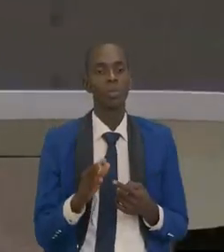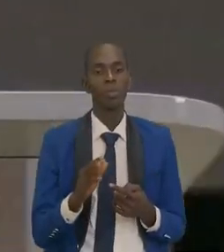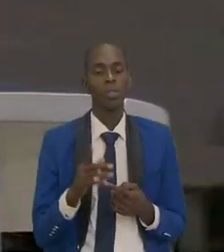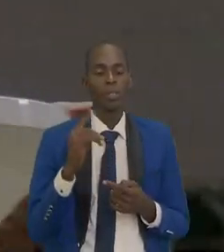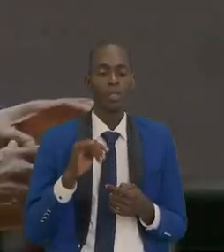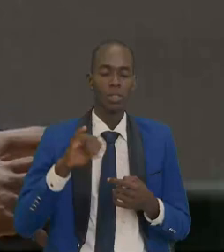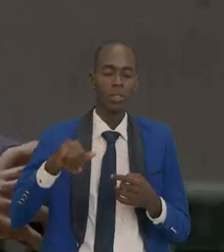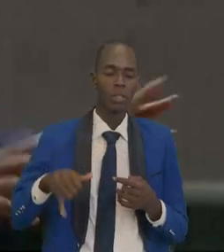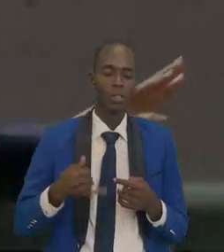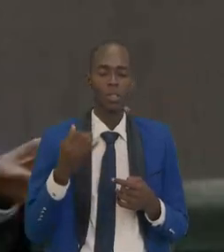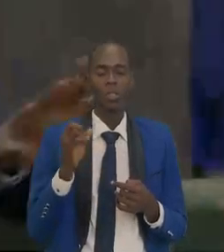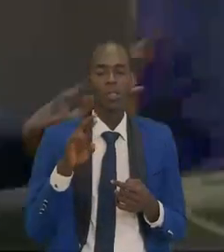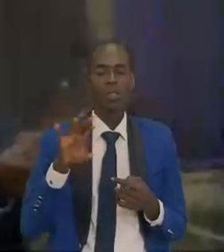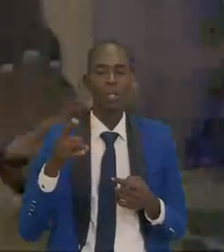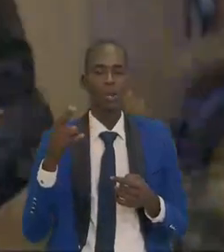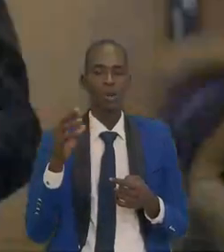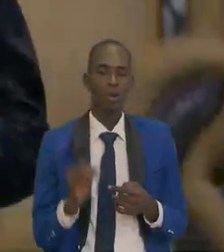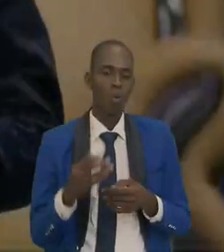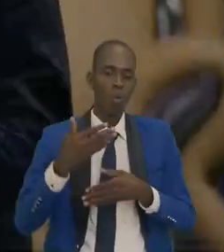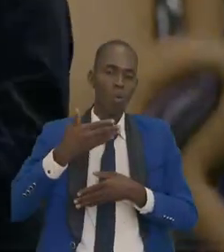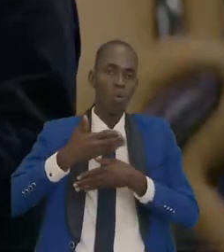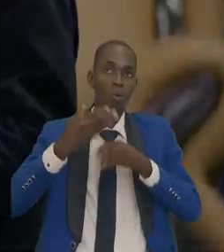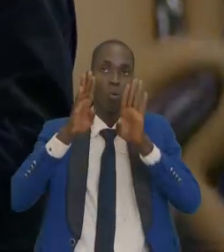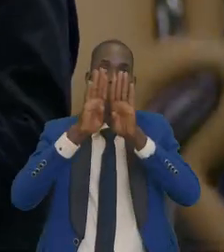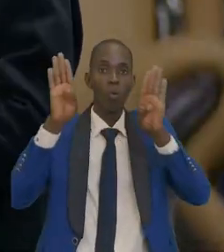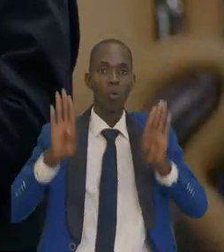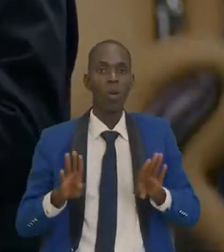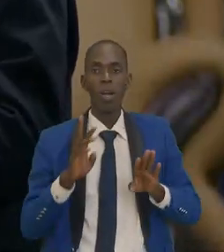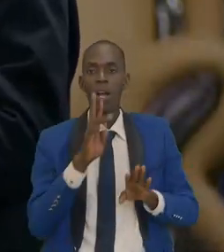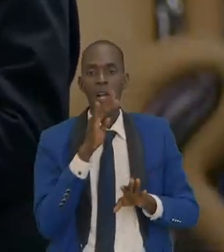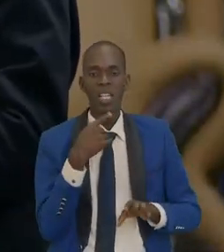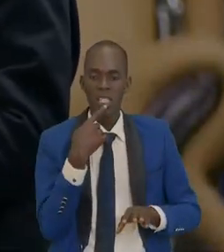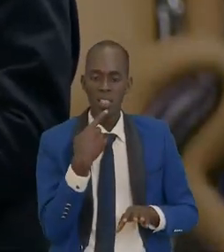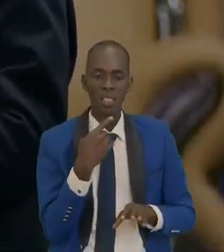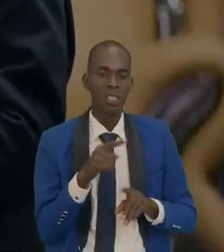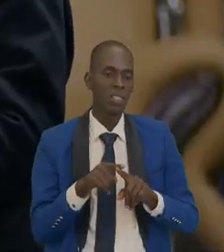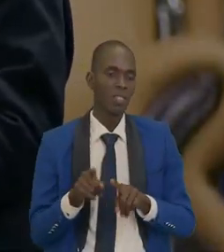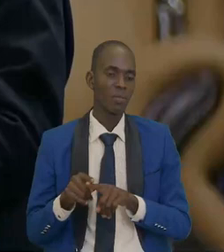Les murailles de Jéricho racontaient une histoire différente.